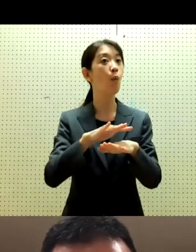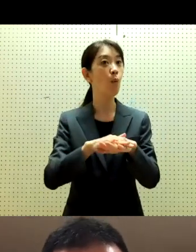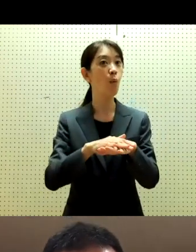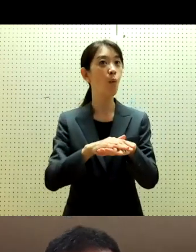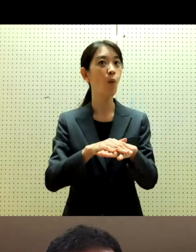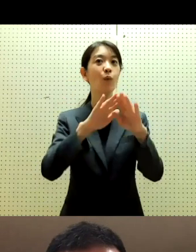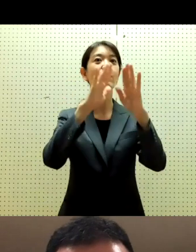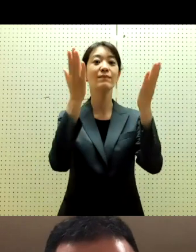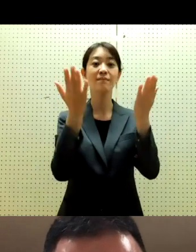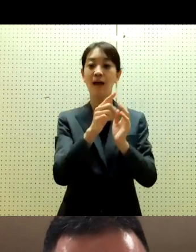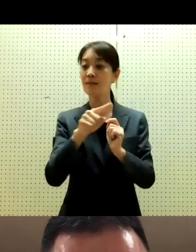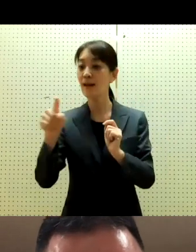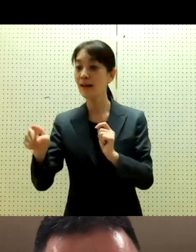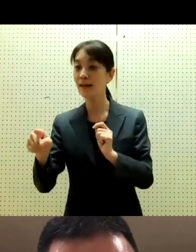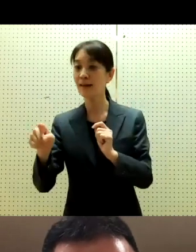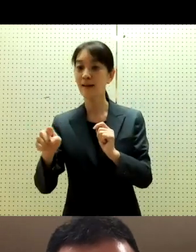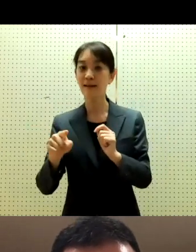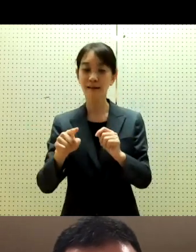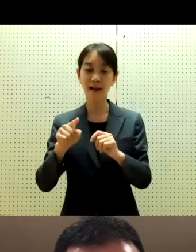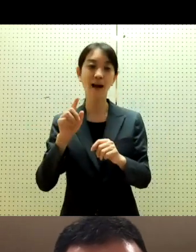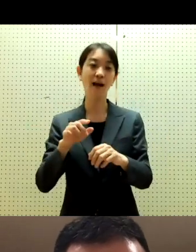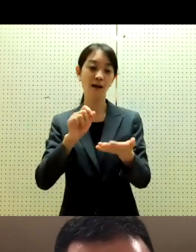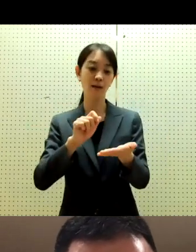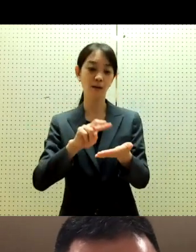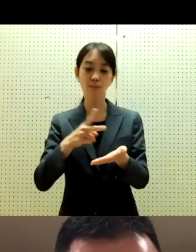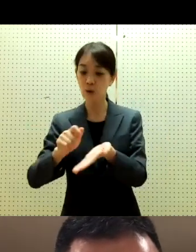が特徴を捉えたスケッチをすることができました。